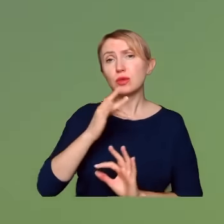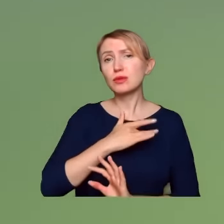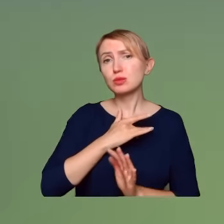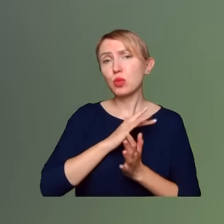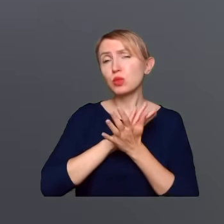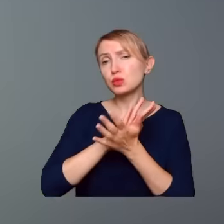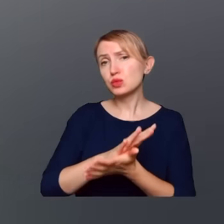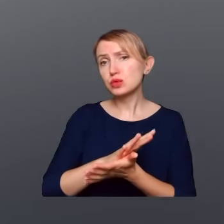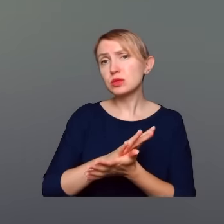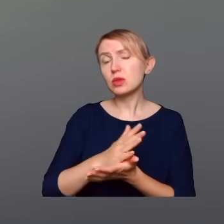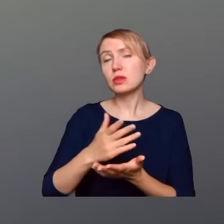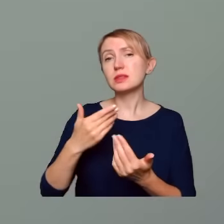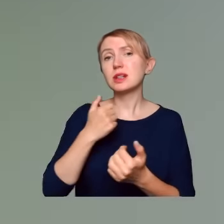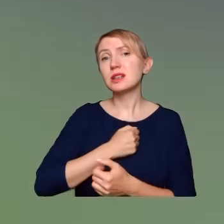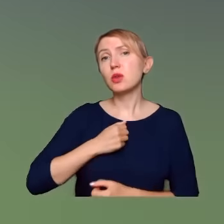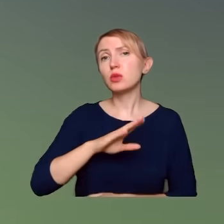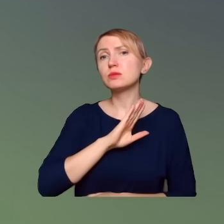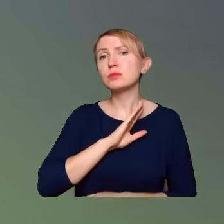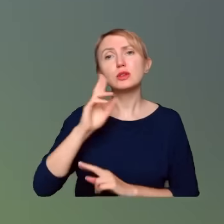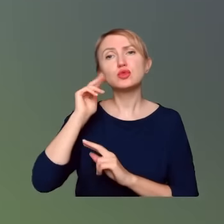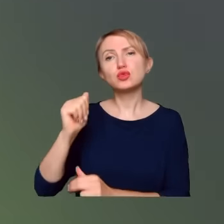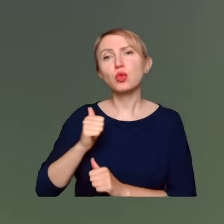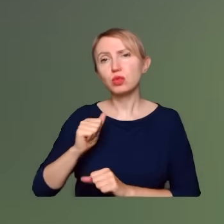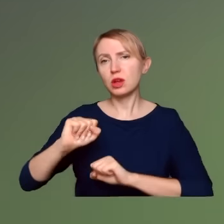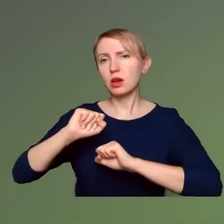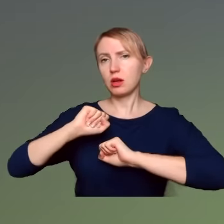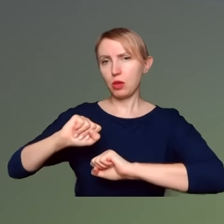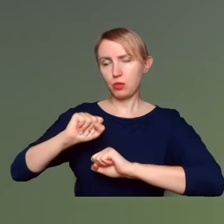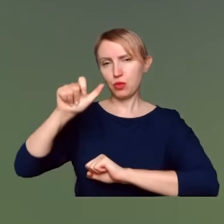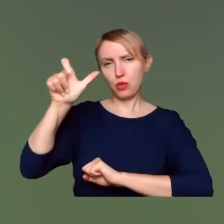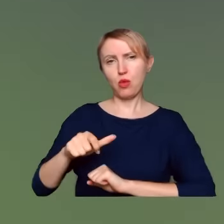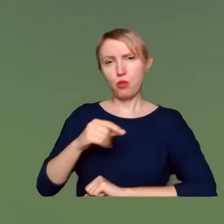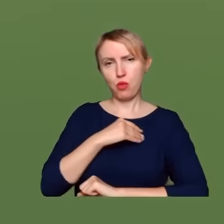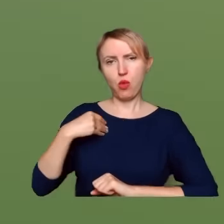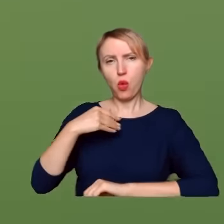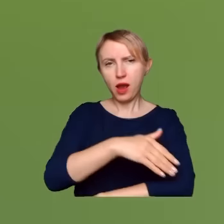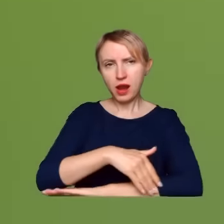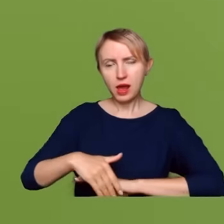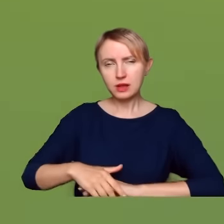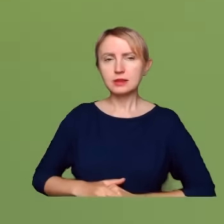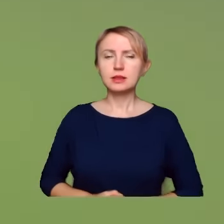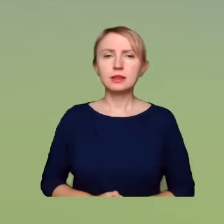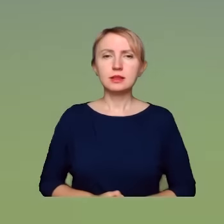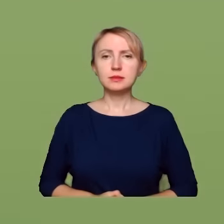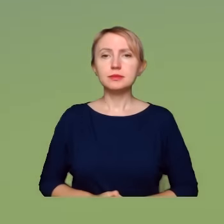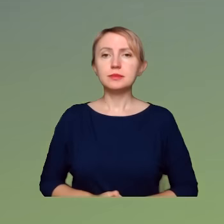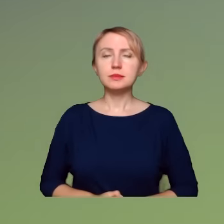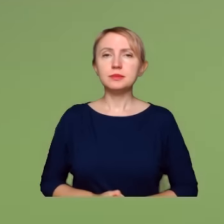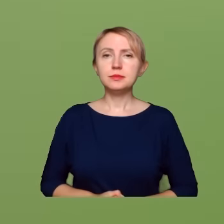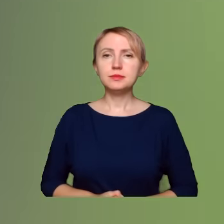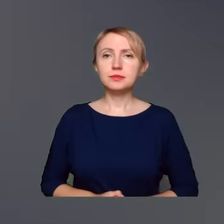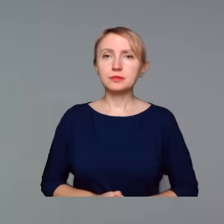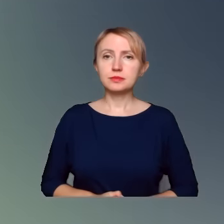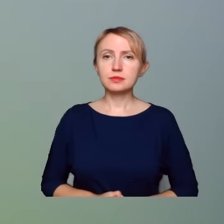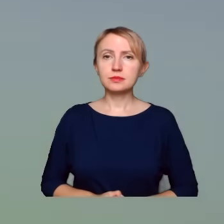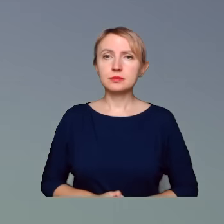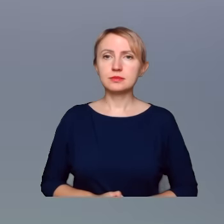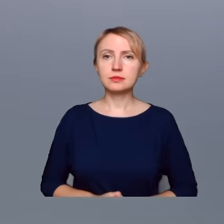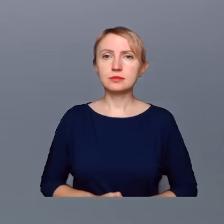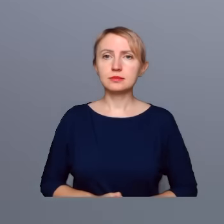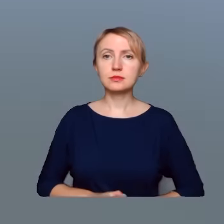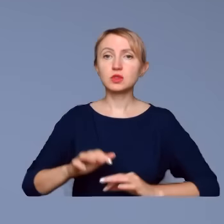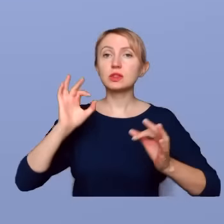o śmierci żołnierza, obrońcy polskich granic. Jeżeli ta informacja jest